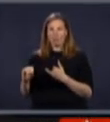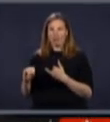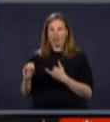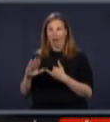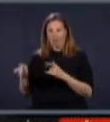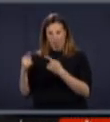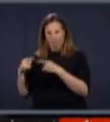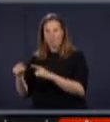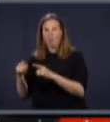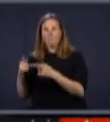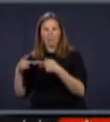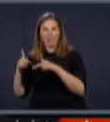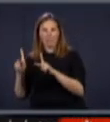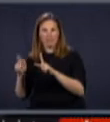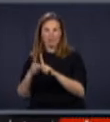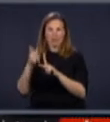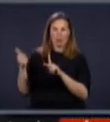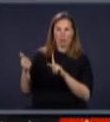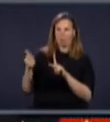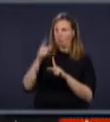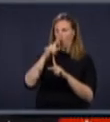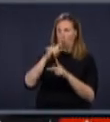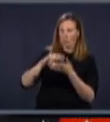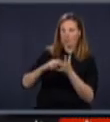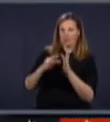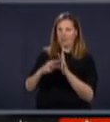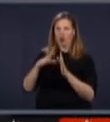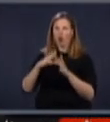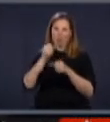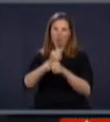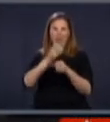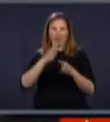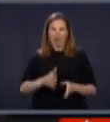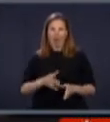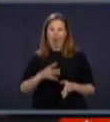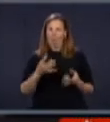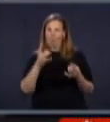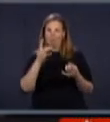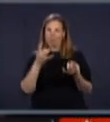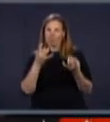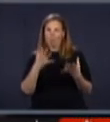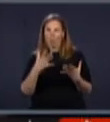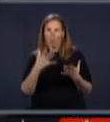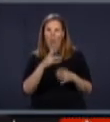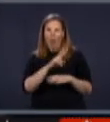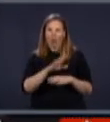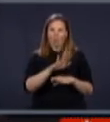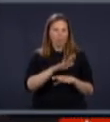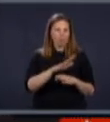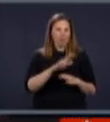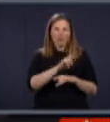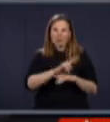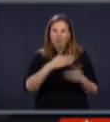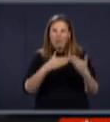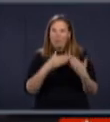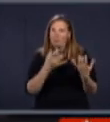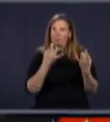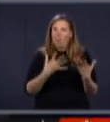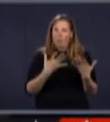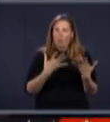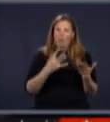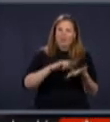des garderies, il va y avoir des travailleurs à certains endroits qui n'auront pas de place pour leur enfant. Donc, on n'est pas dans